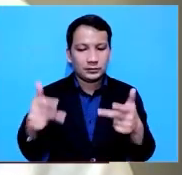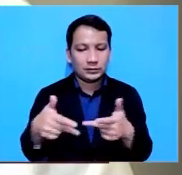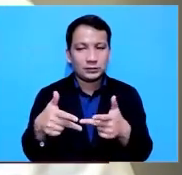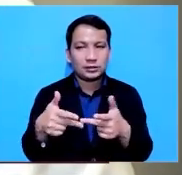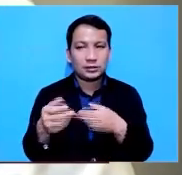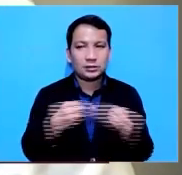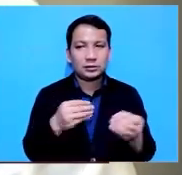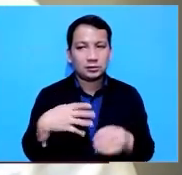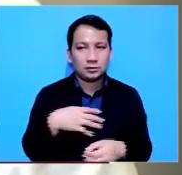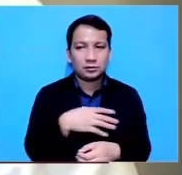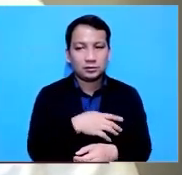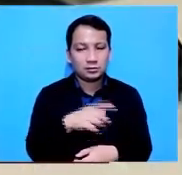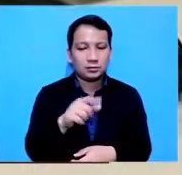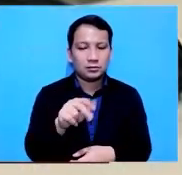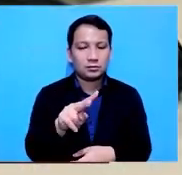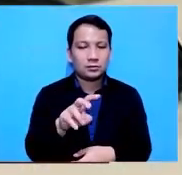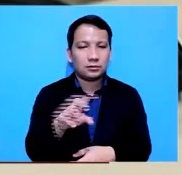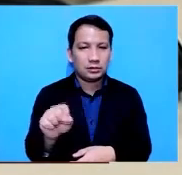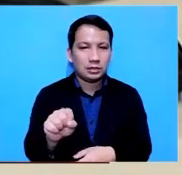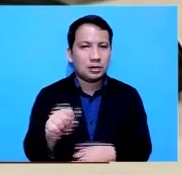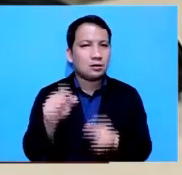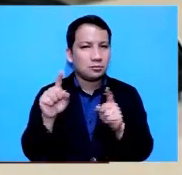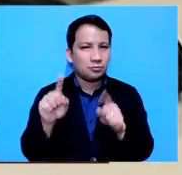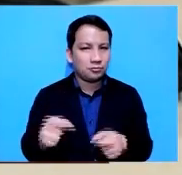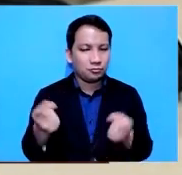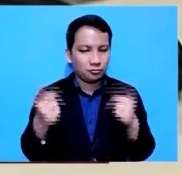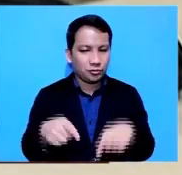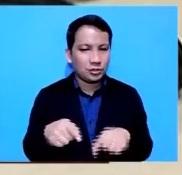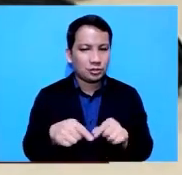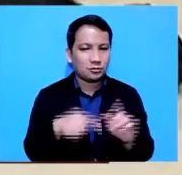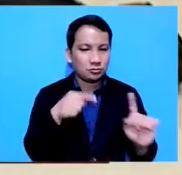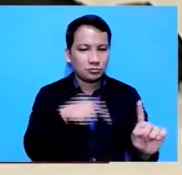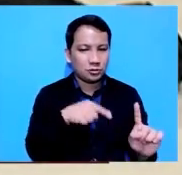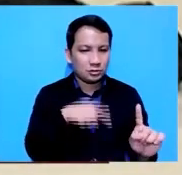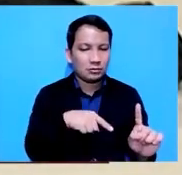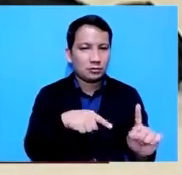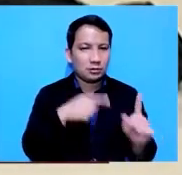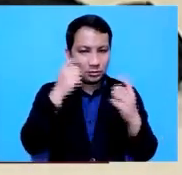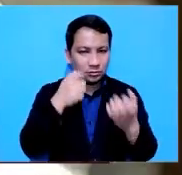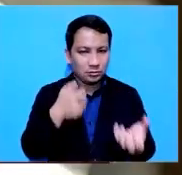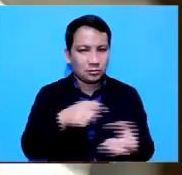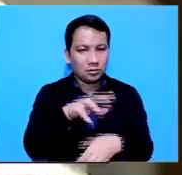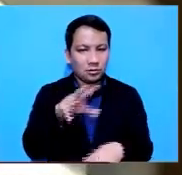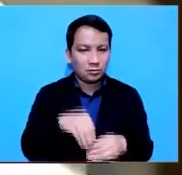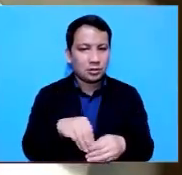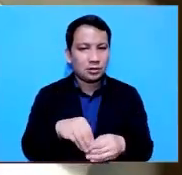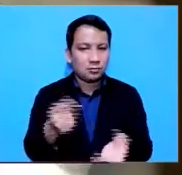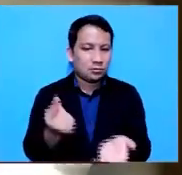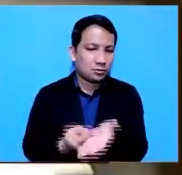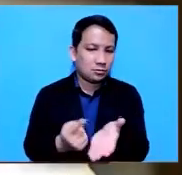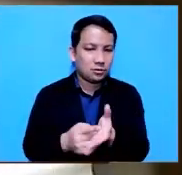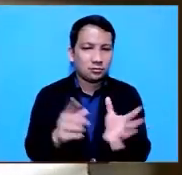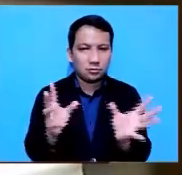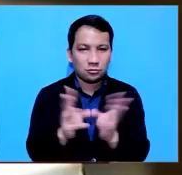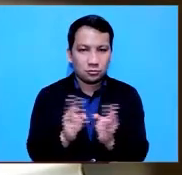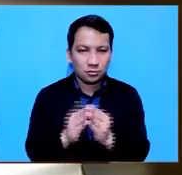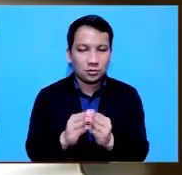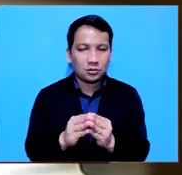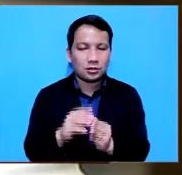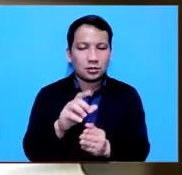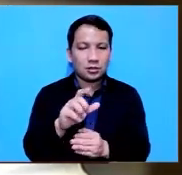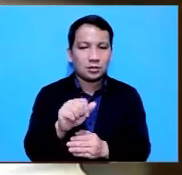Teves. Posible raw kasi yang magamit para maituring siyang terorista. Makikipagpulong ang kalihim sa Anti-Terror